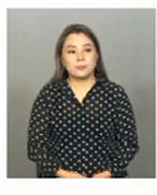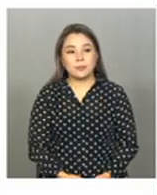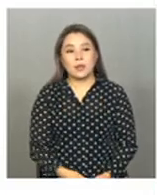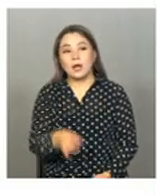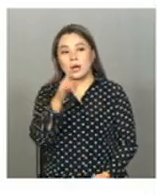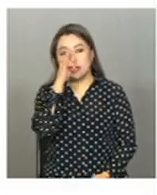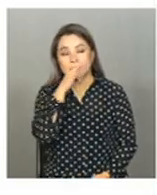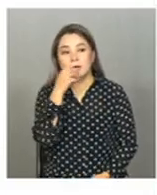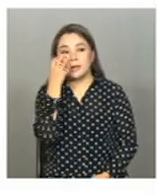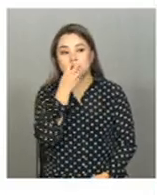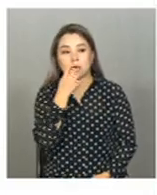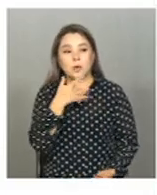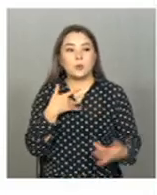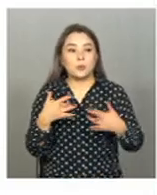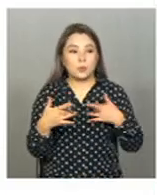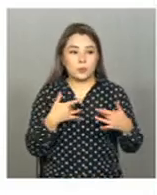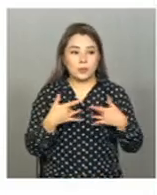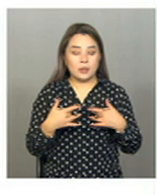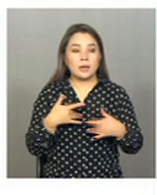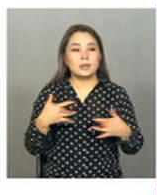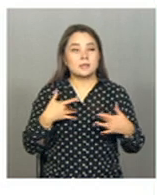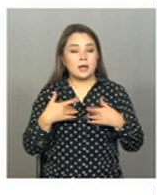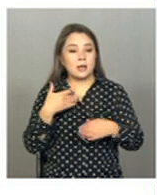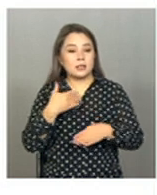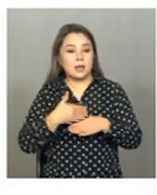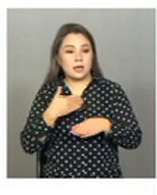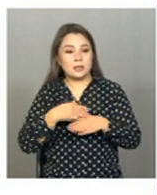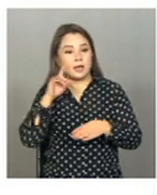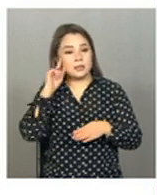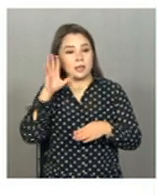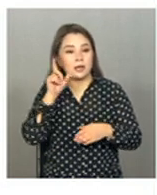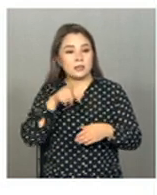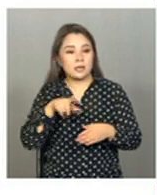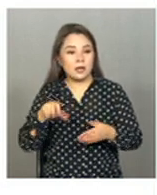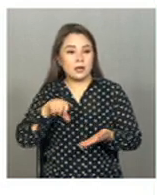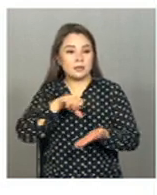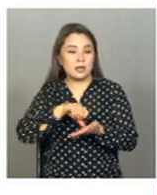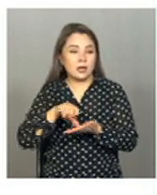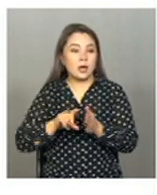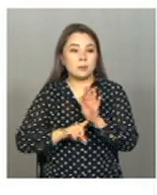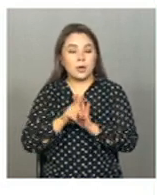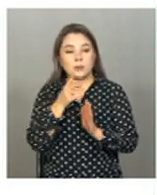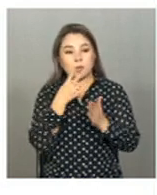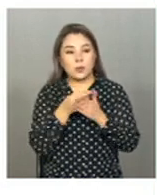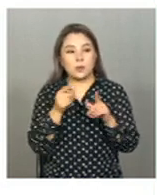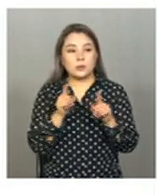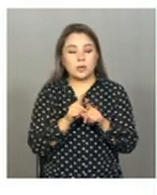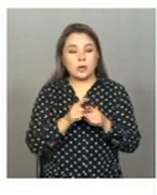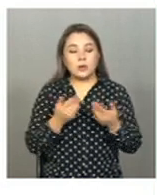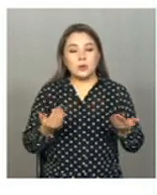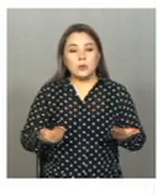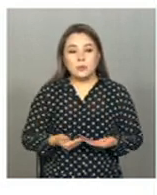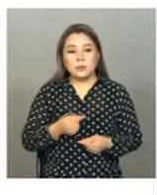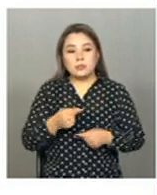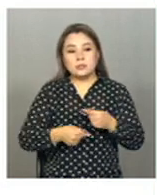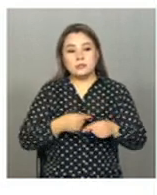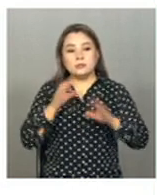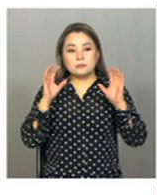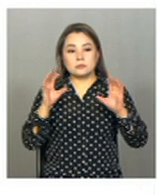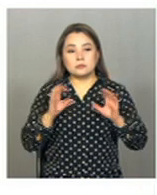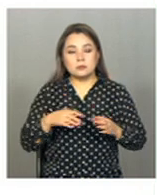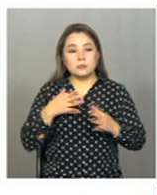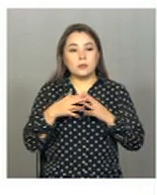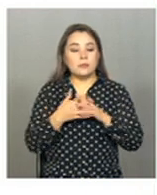цирк өнері сахналық эстрадалық өнер саласы. Өз бастауын көшпелі өмір салтынан, мал шаруашылығымен